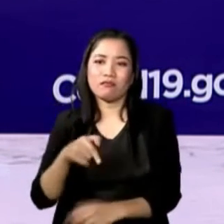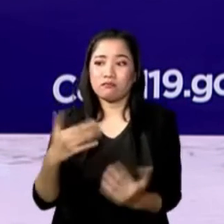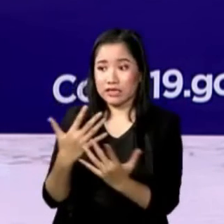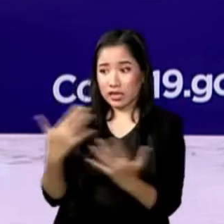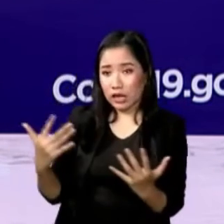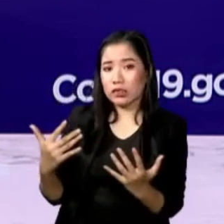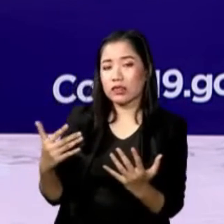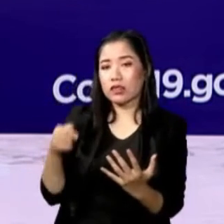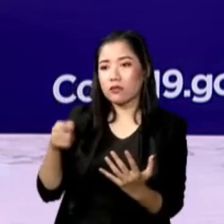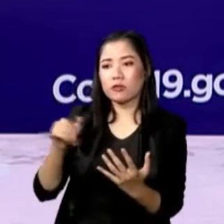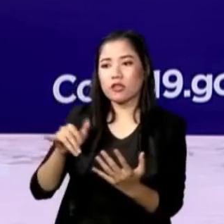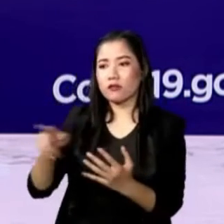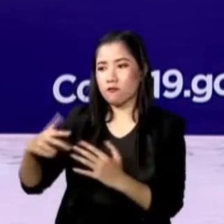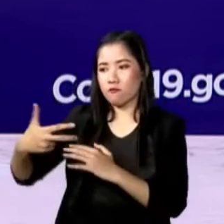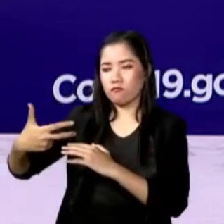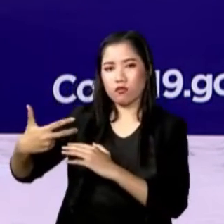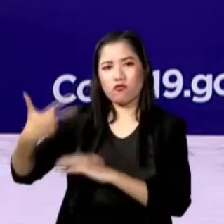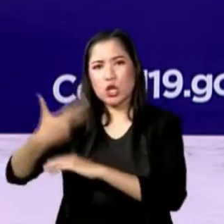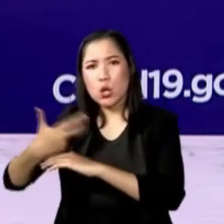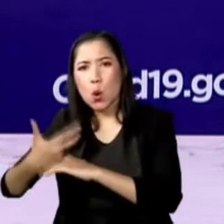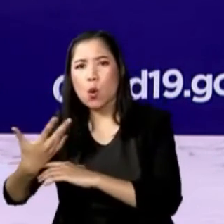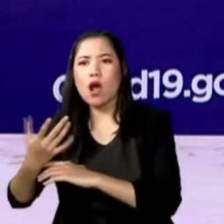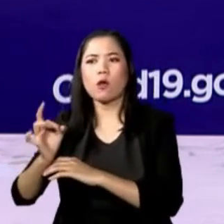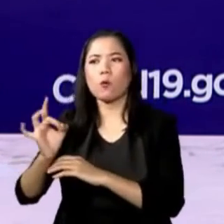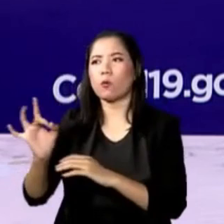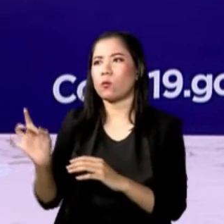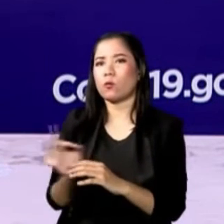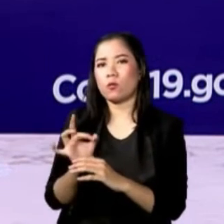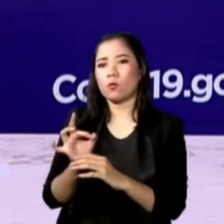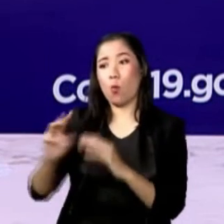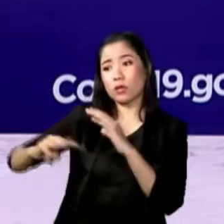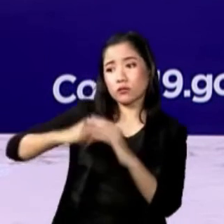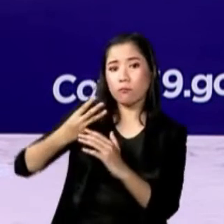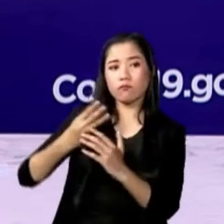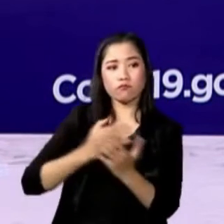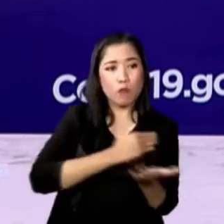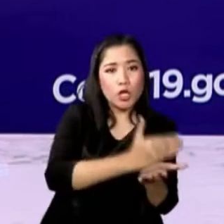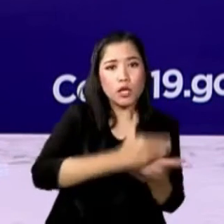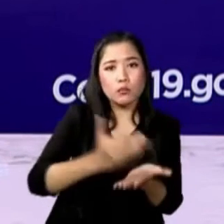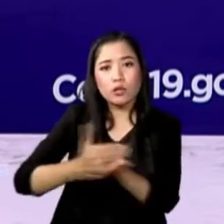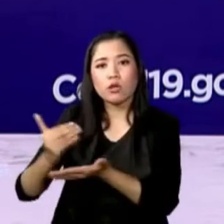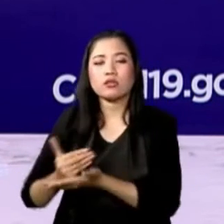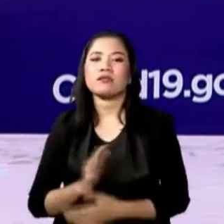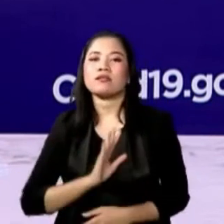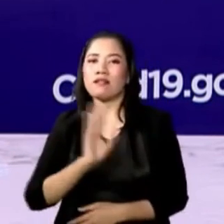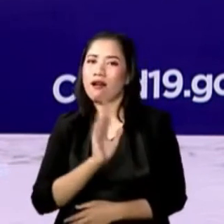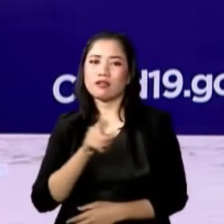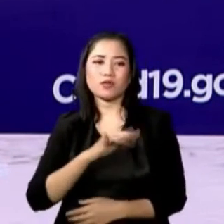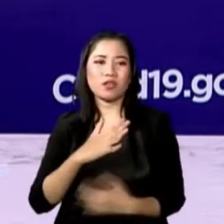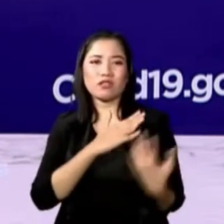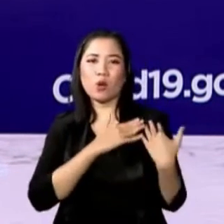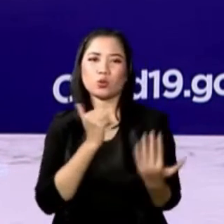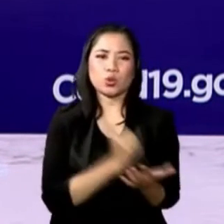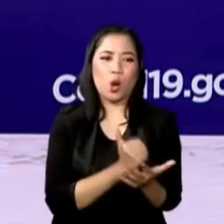serta-merta menyebarkan informasi yang sifatnya hanya memprovokasi terlebih lagi yang tidak dapat dipertanggungjawabkan